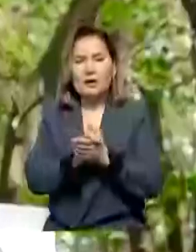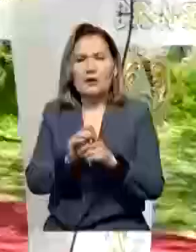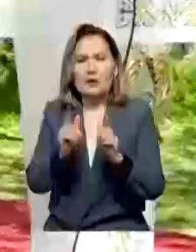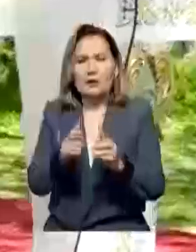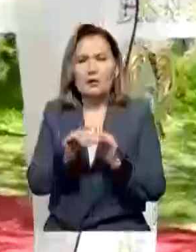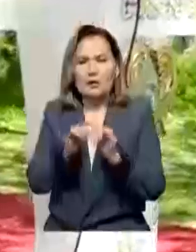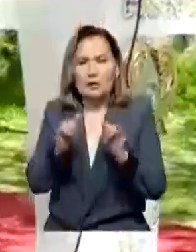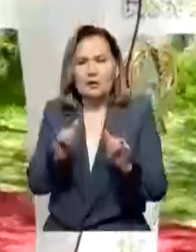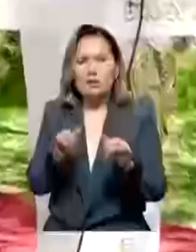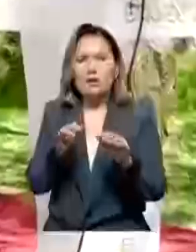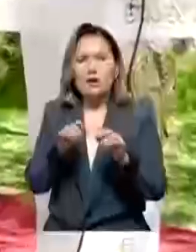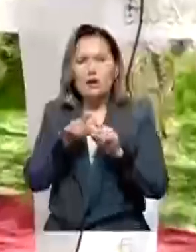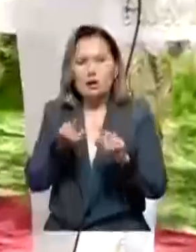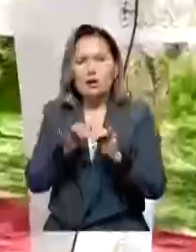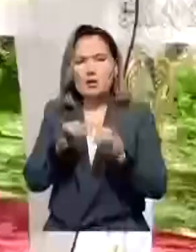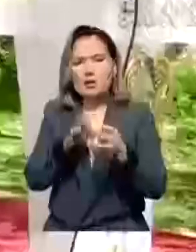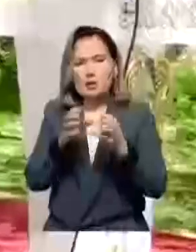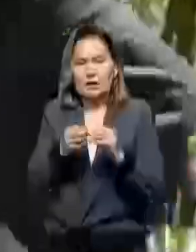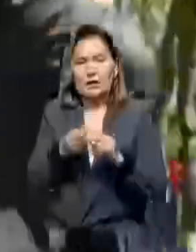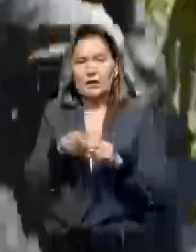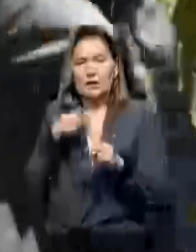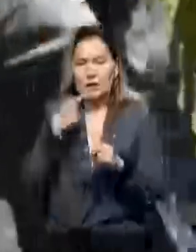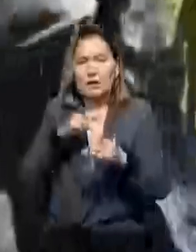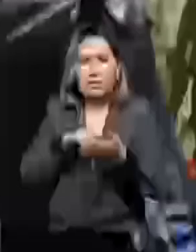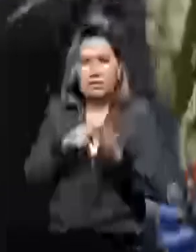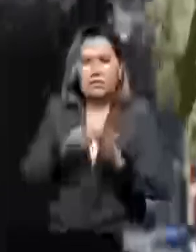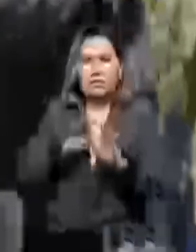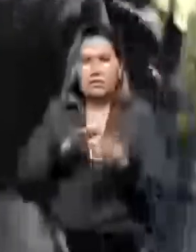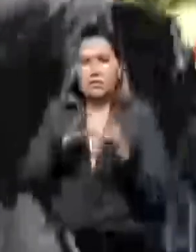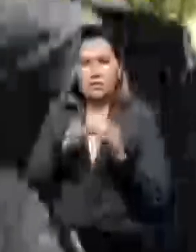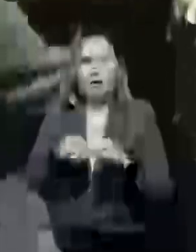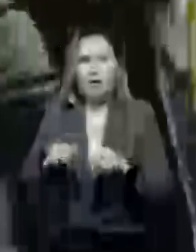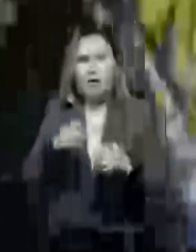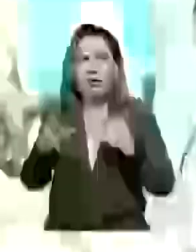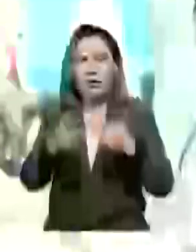арттыра түсуге ниетті екендерін жеткізді. Салмақты ойларды саралаған форум соңы аудан